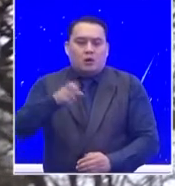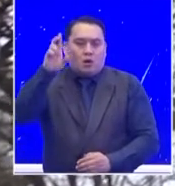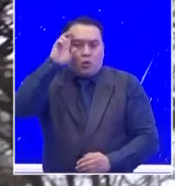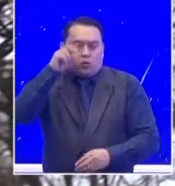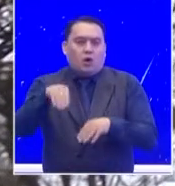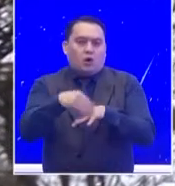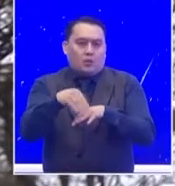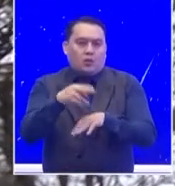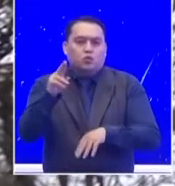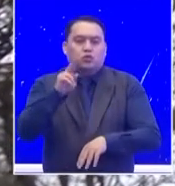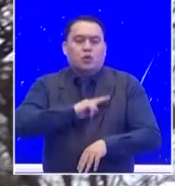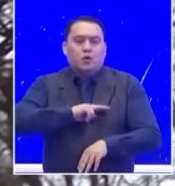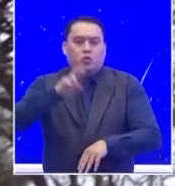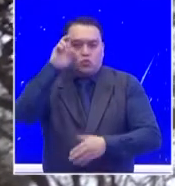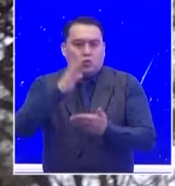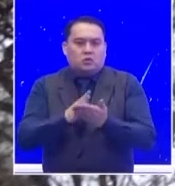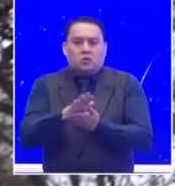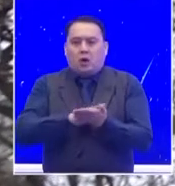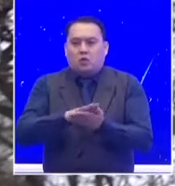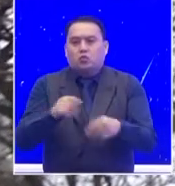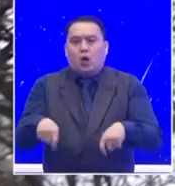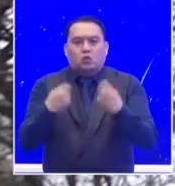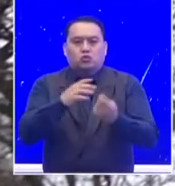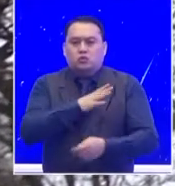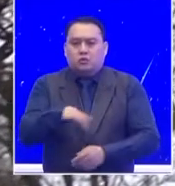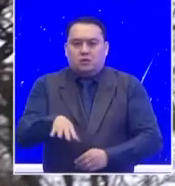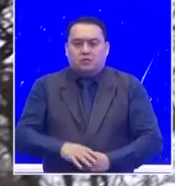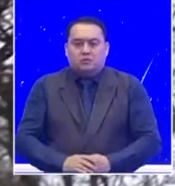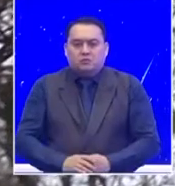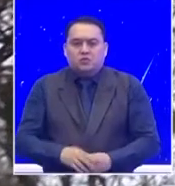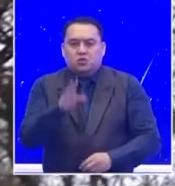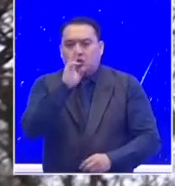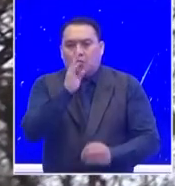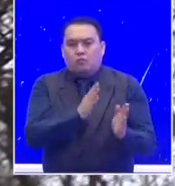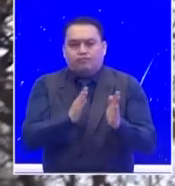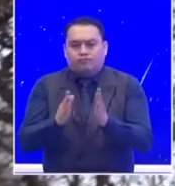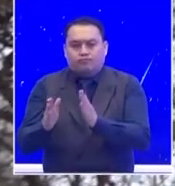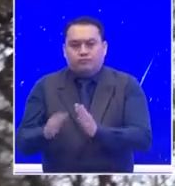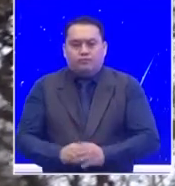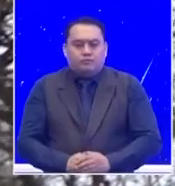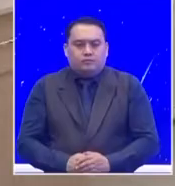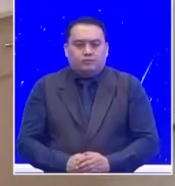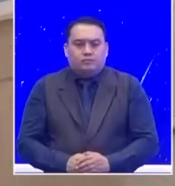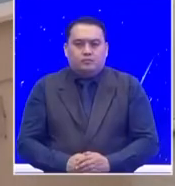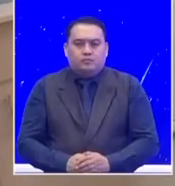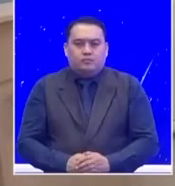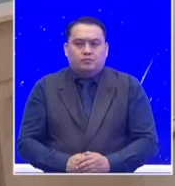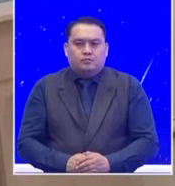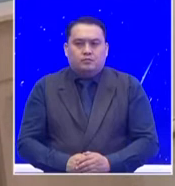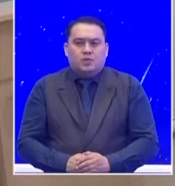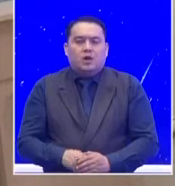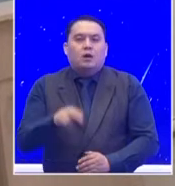Муж работает на государственной службе. Никаких нарушений у него на работе не было. Зарплату получает полностью и вовремя. Для